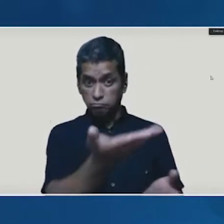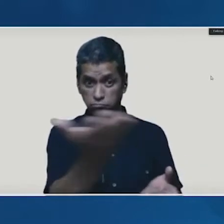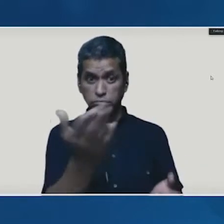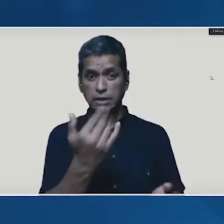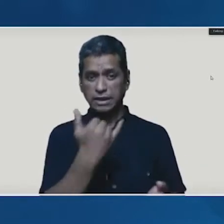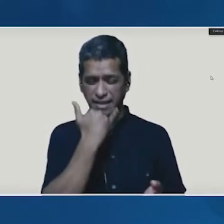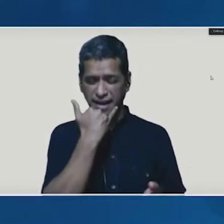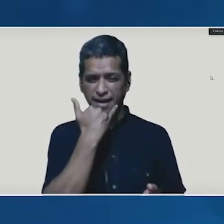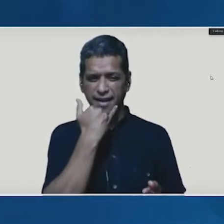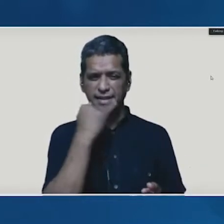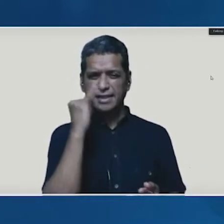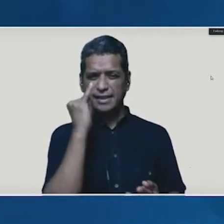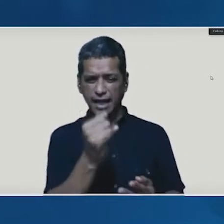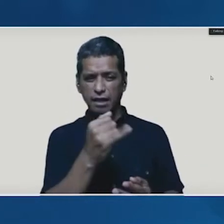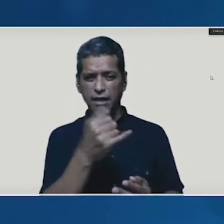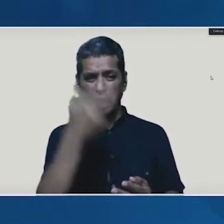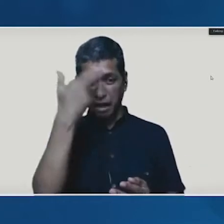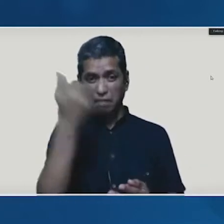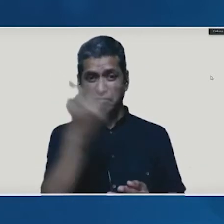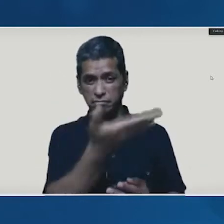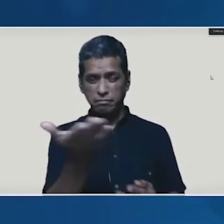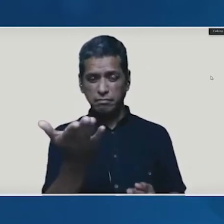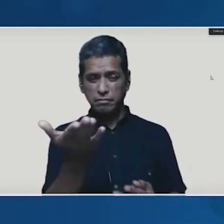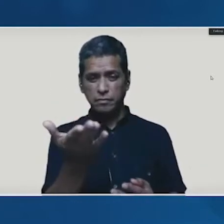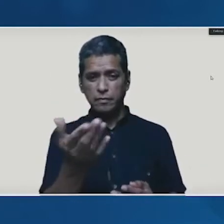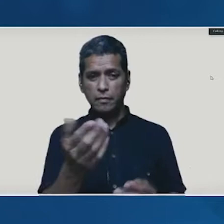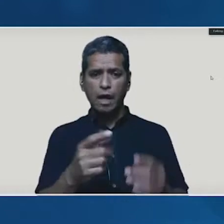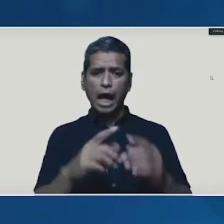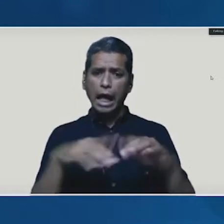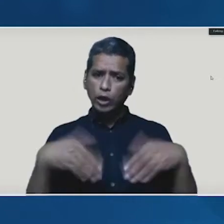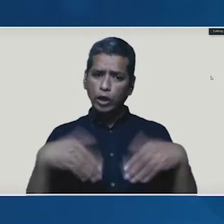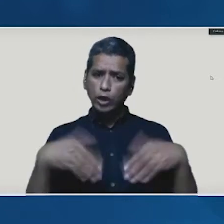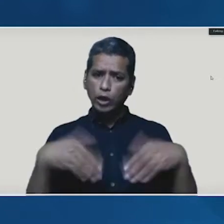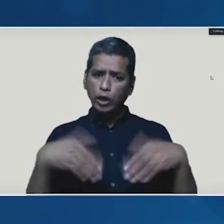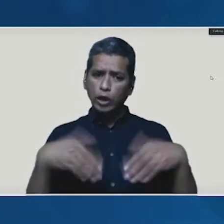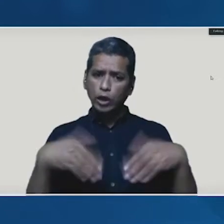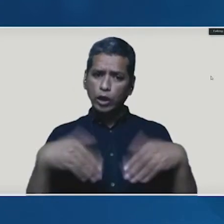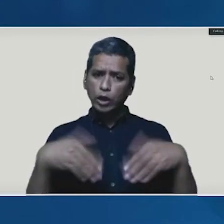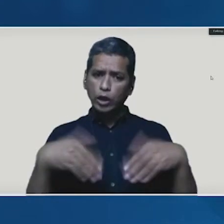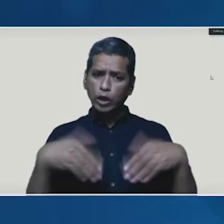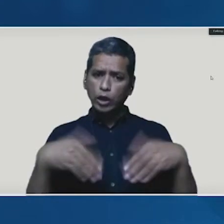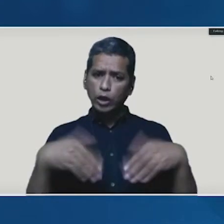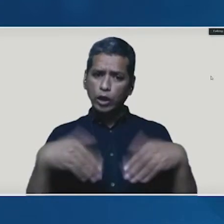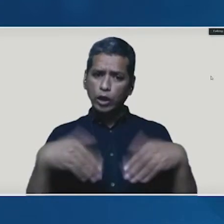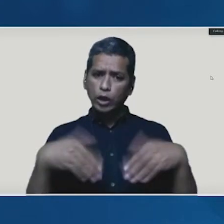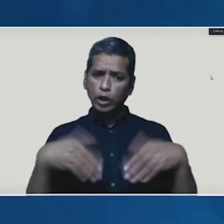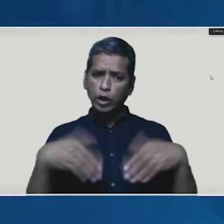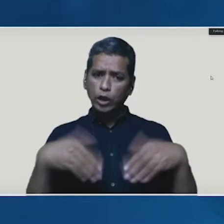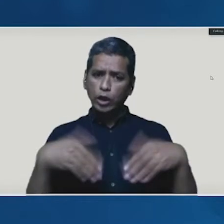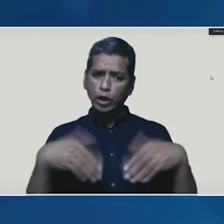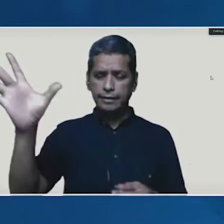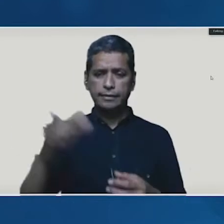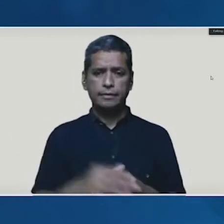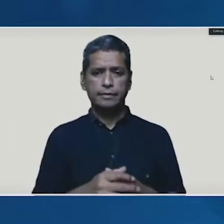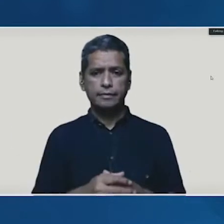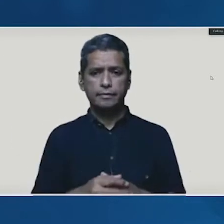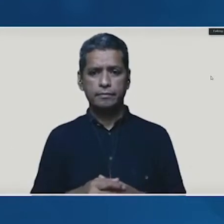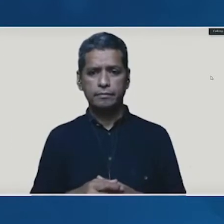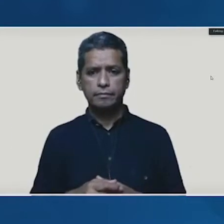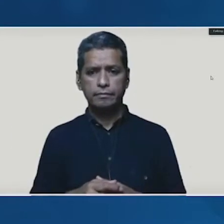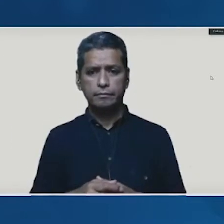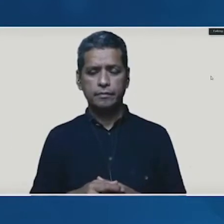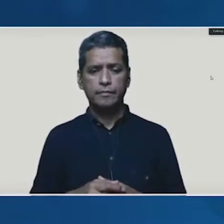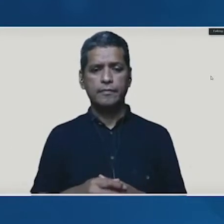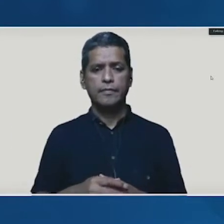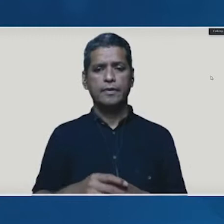ataukah itu karena kesalahan orang lain atau oleh karena bencana saudara Daniel dua ini